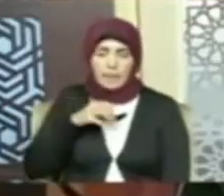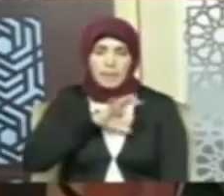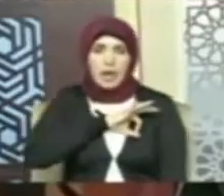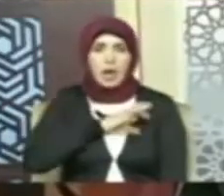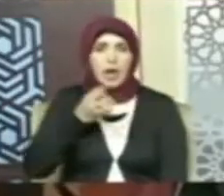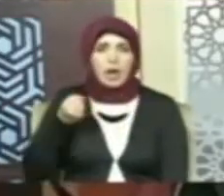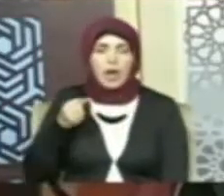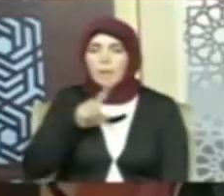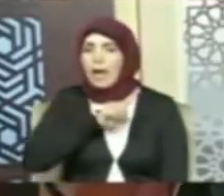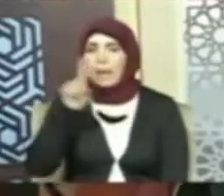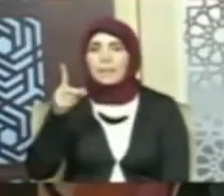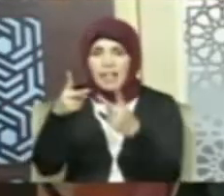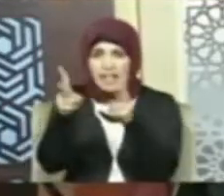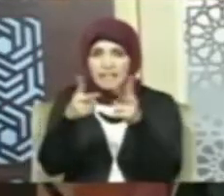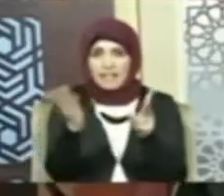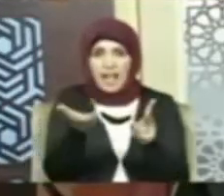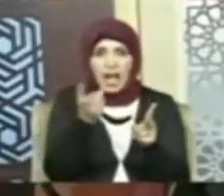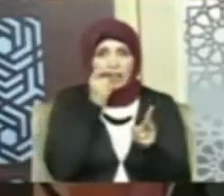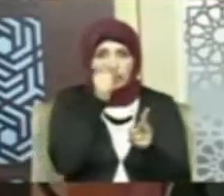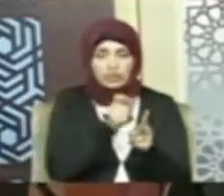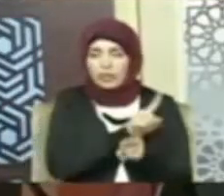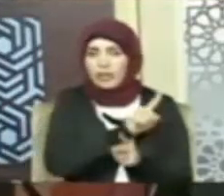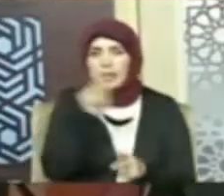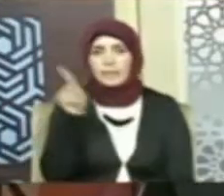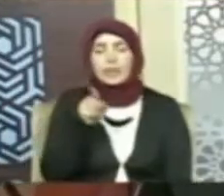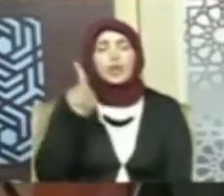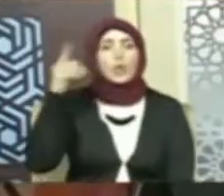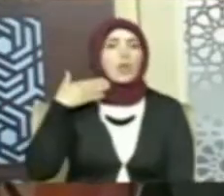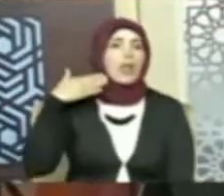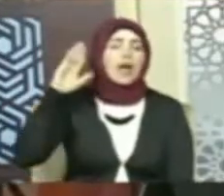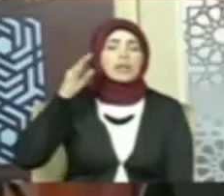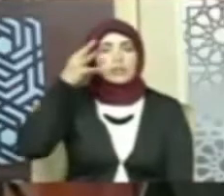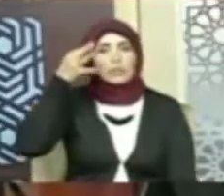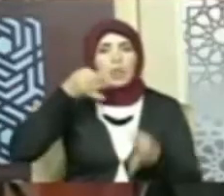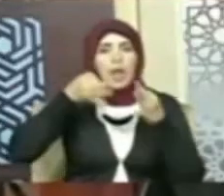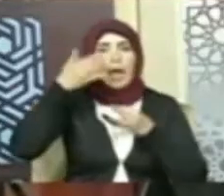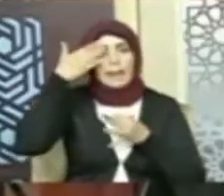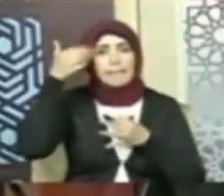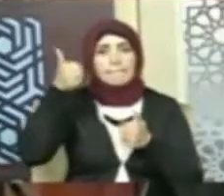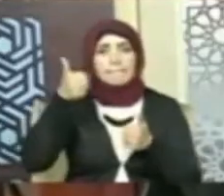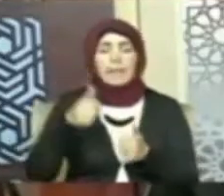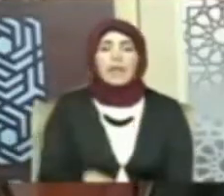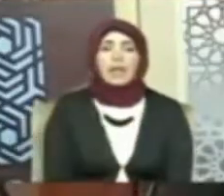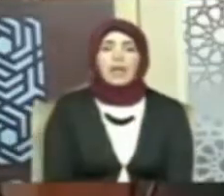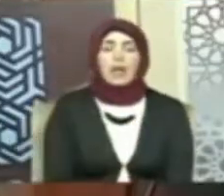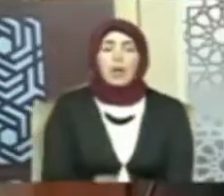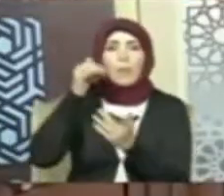بعده، وهو العزيز الحكيم. ويقول سبحانه: